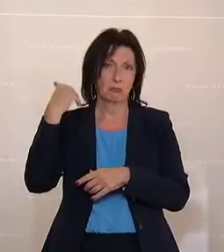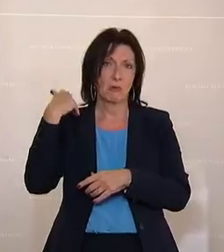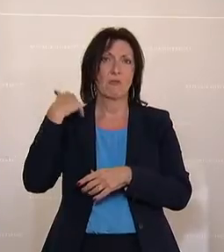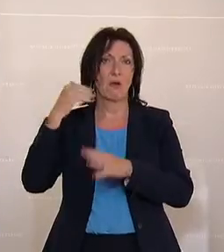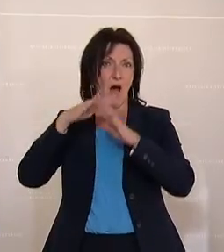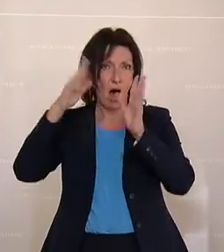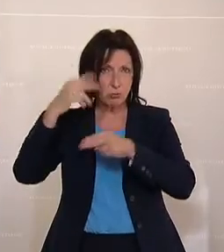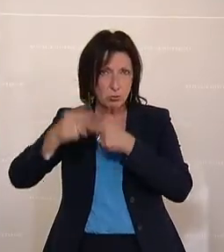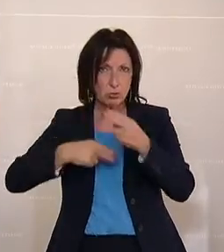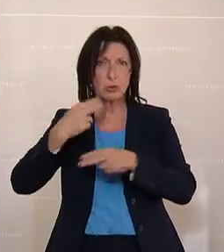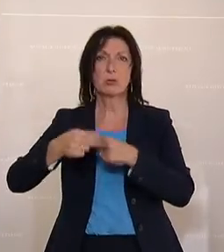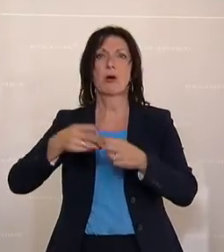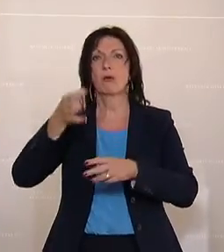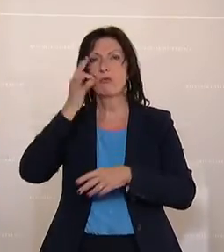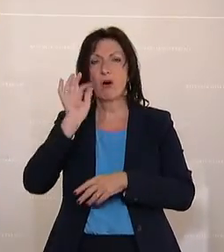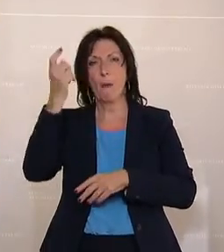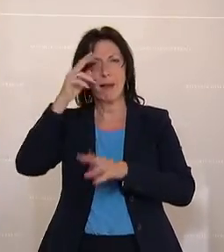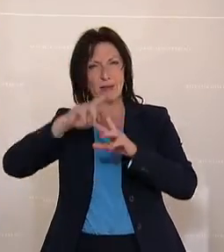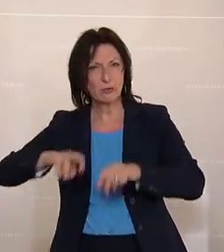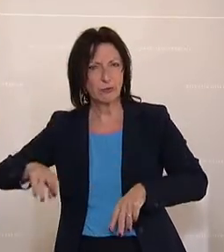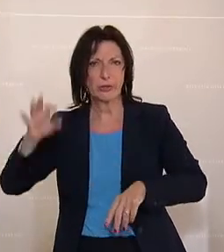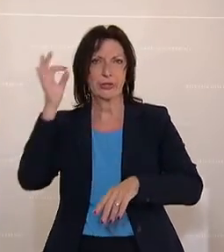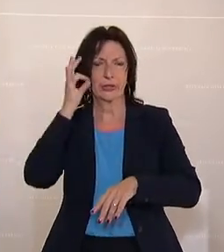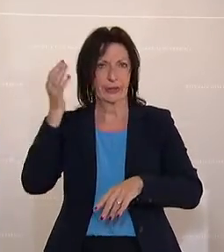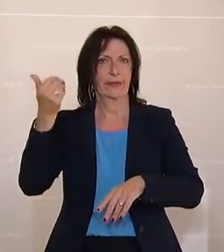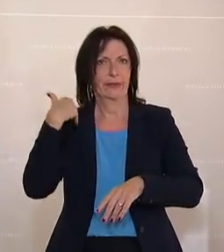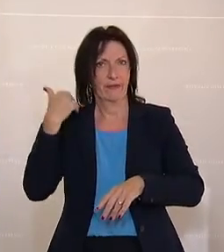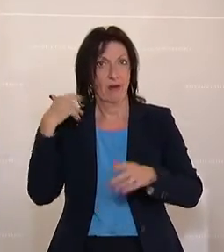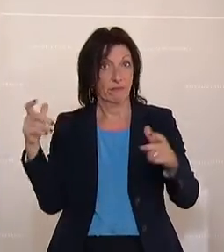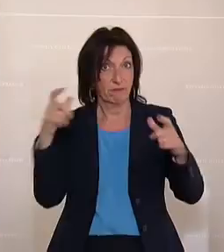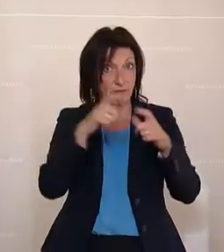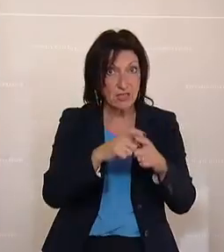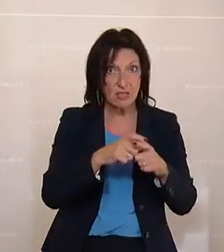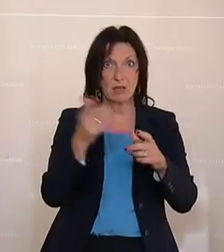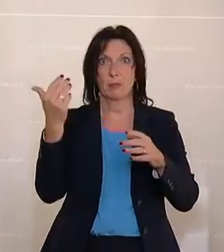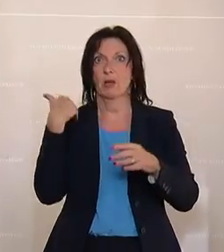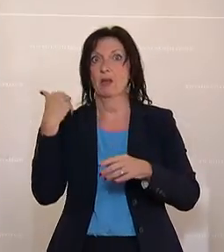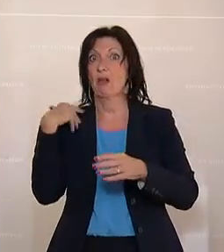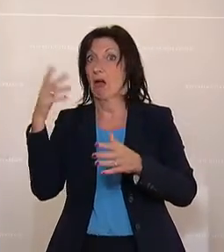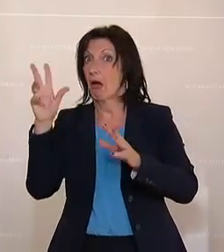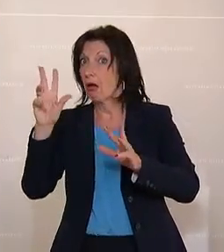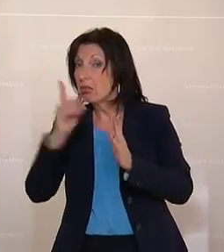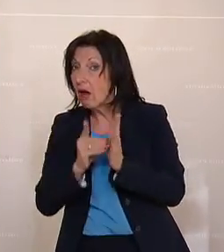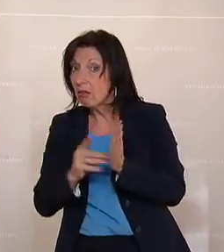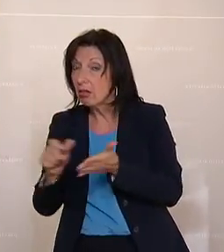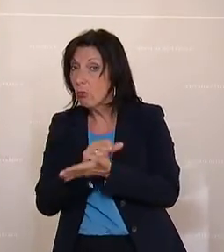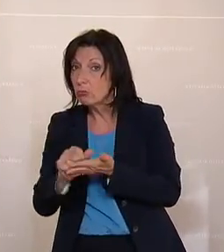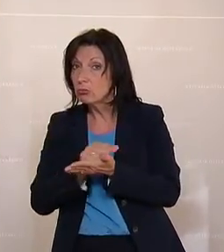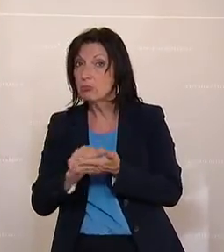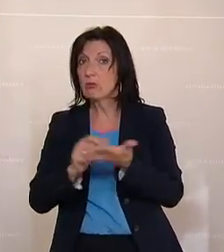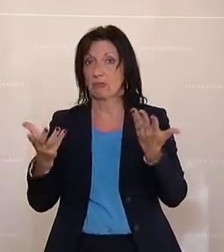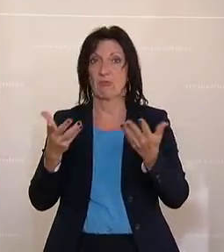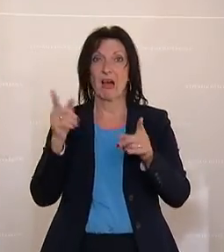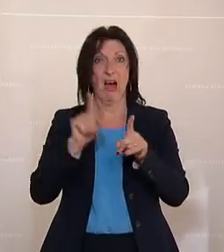dem Löschungsauftrag im PK, stehen nun weitere Verdachtsmomente im Raum. Es sind dies der Bruch des